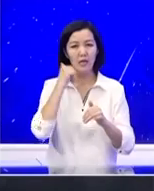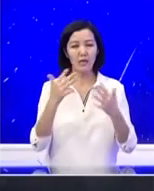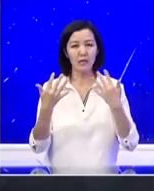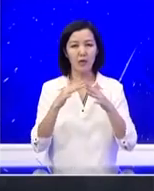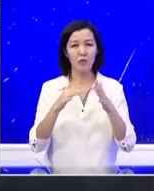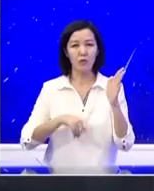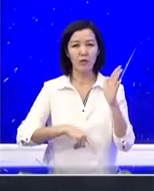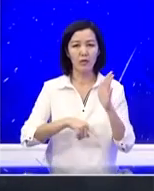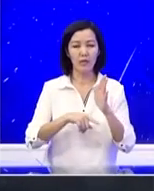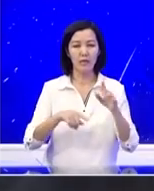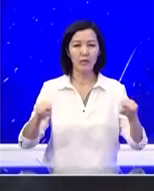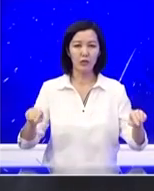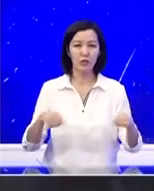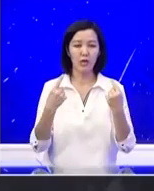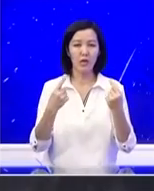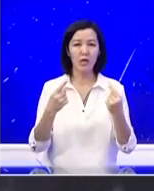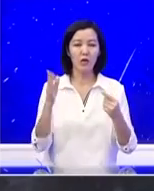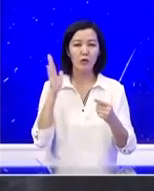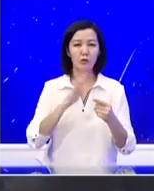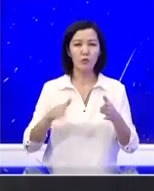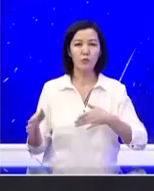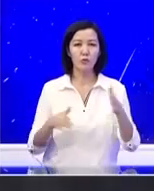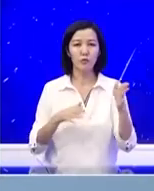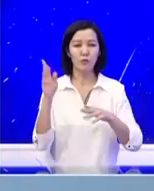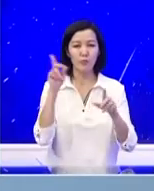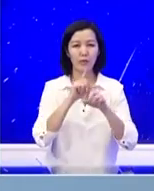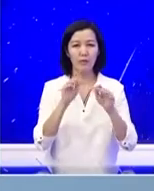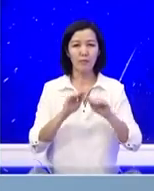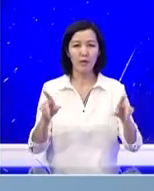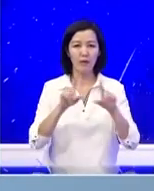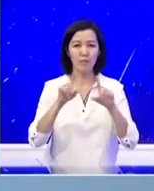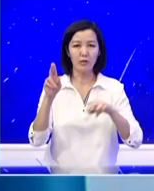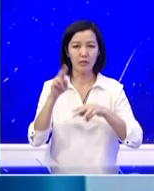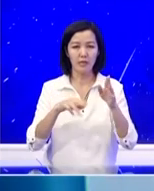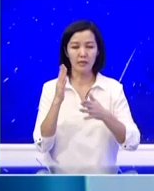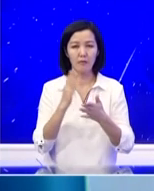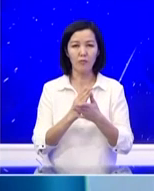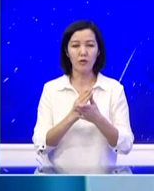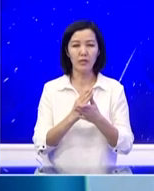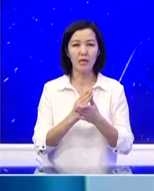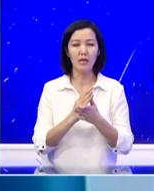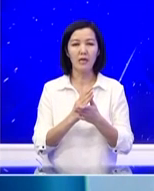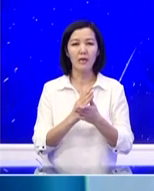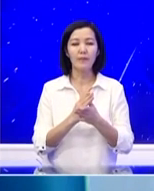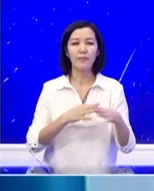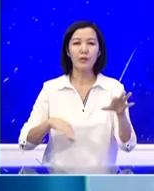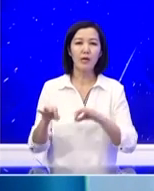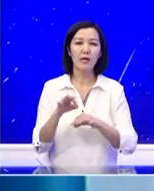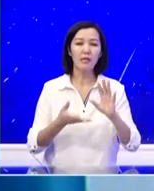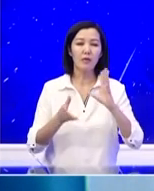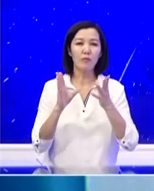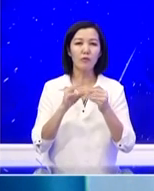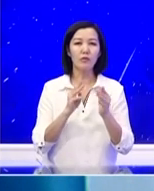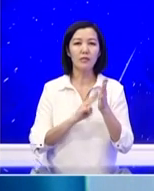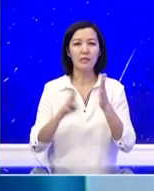жанданып, жол, ауызсу, мектеп, балабақша салынады. Жол картасы шеңберінде 80 жаңа білім беру ошақтары соғылмақ. Ол